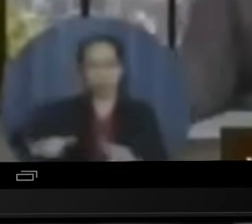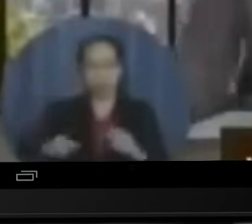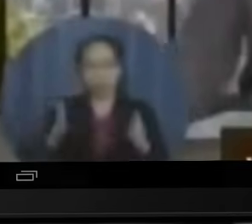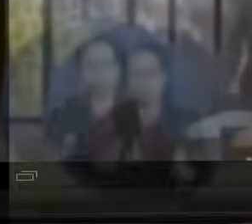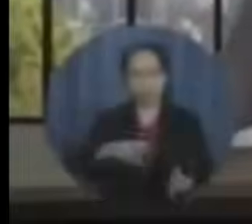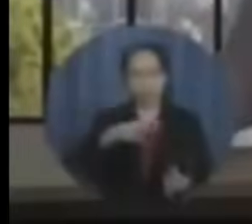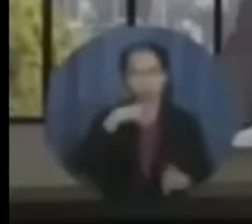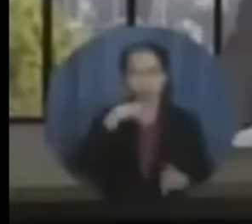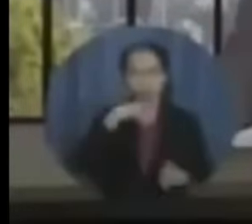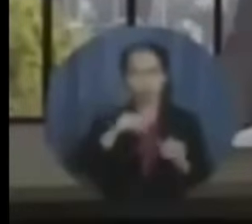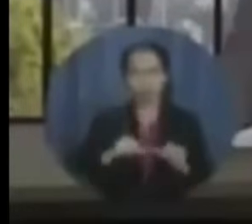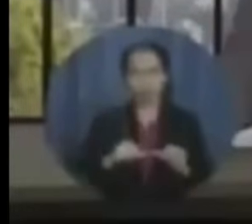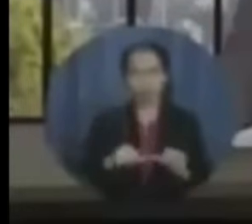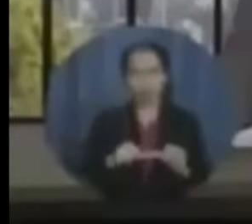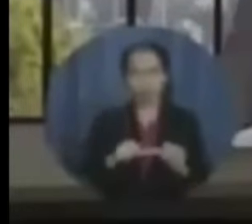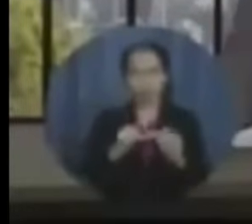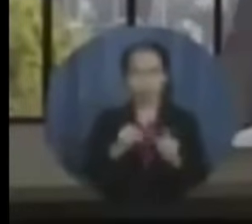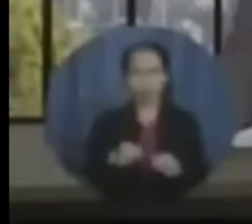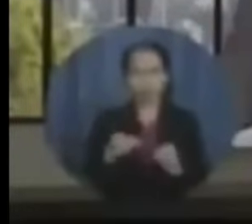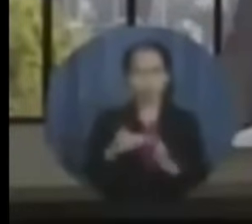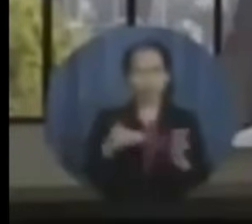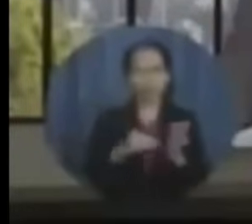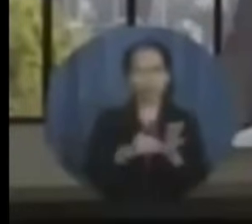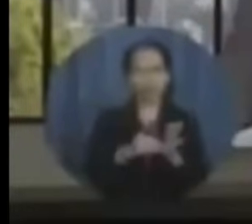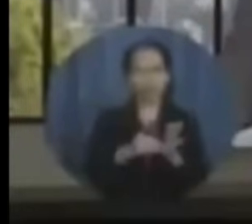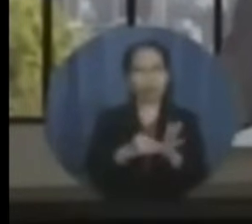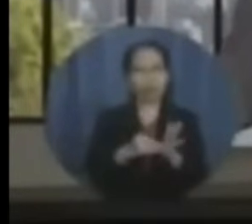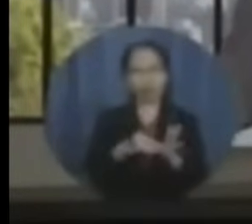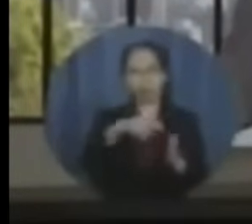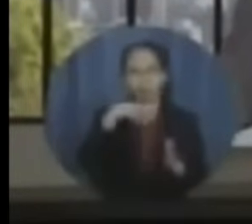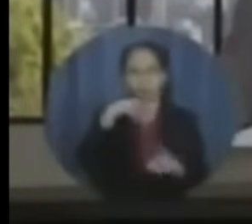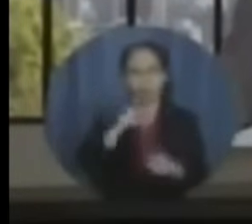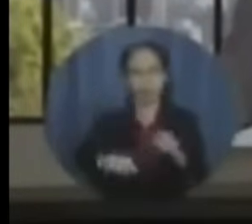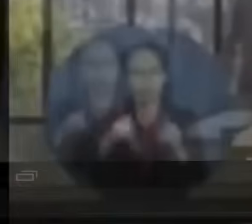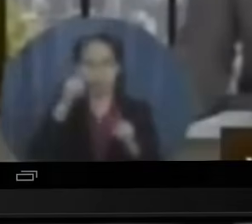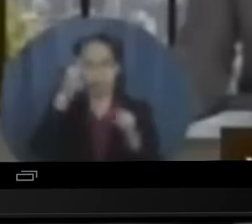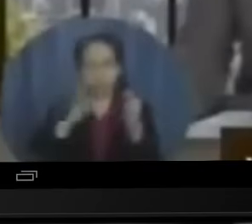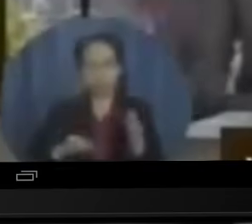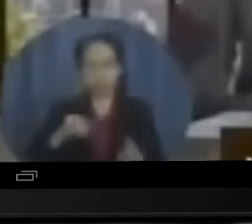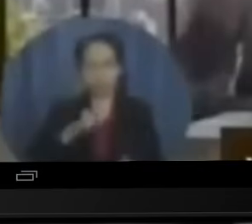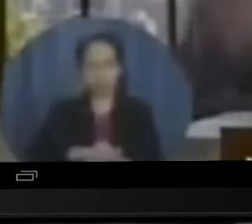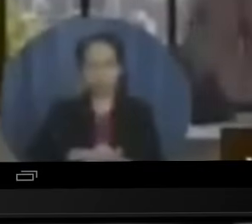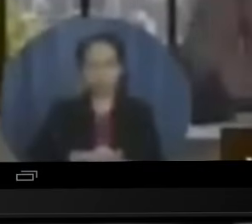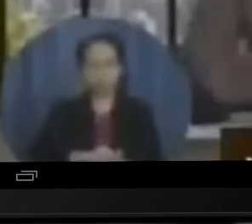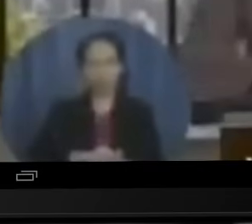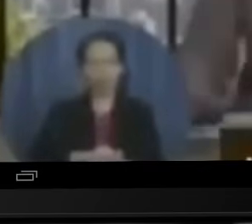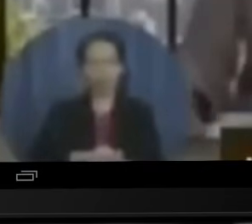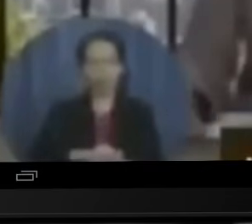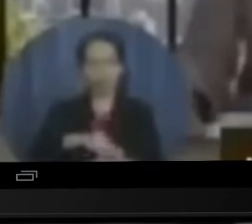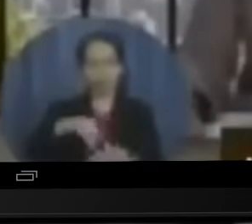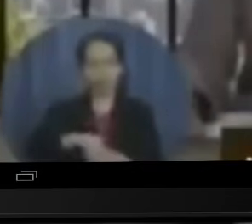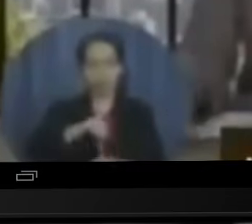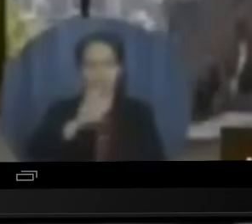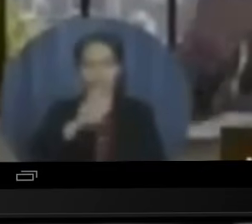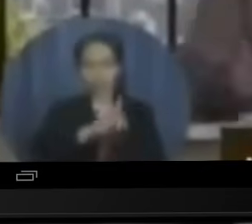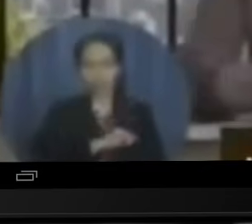hindi mo itinuloy yung pag-attend sa indoctrination, hindi kita pwedeng hatulan doon, kapatid, nasa budhi mo